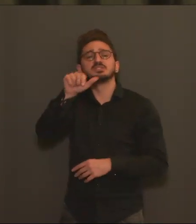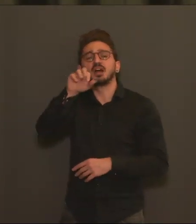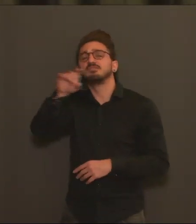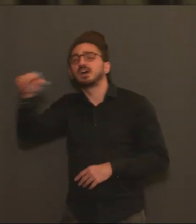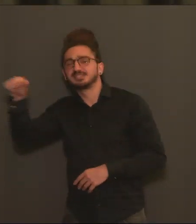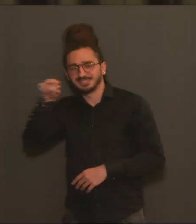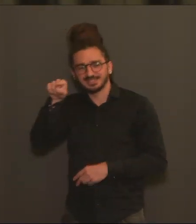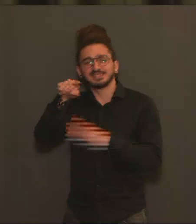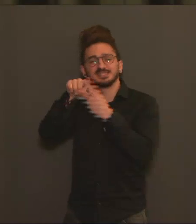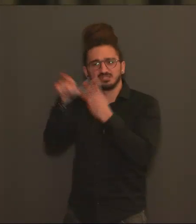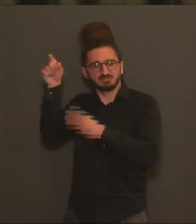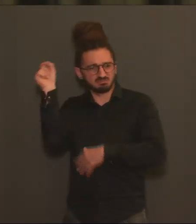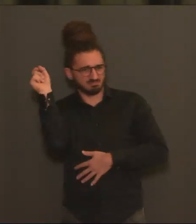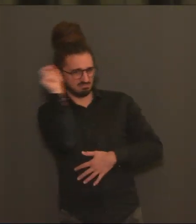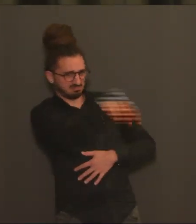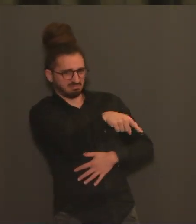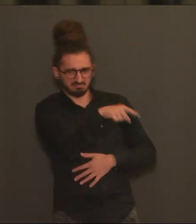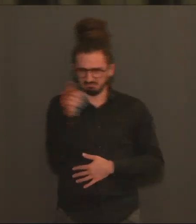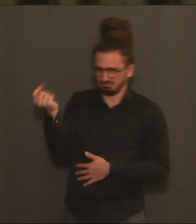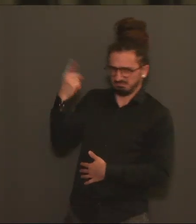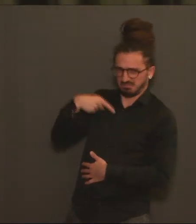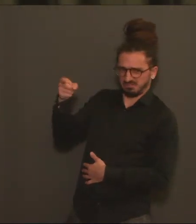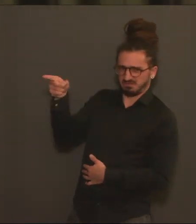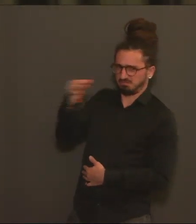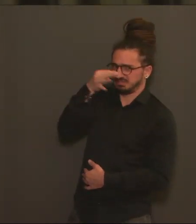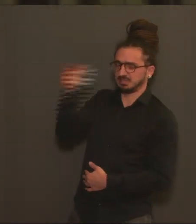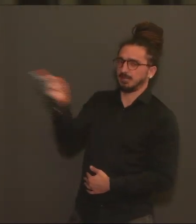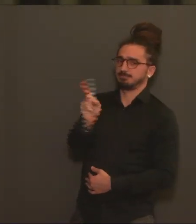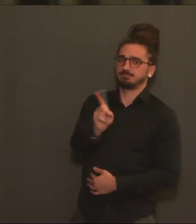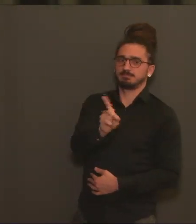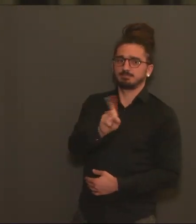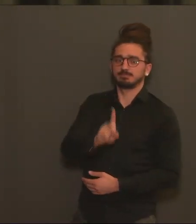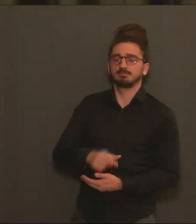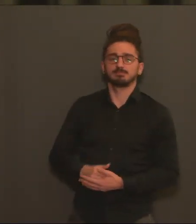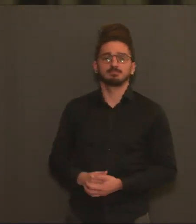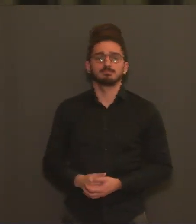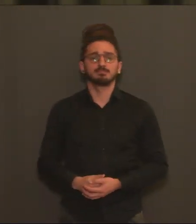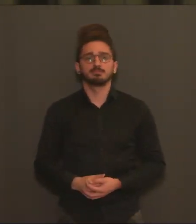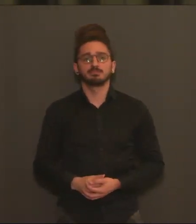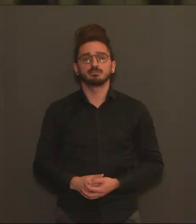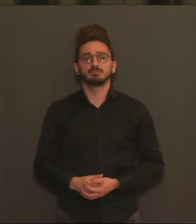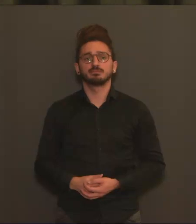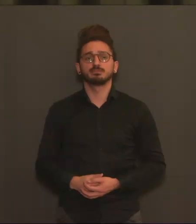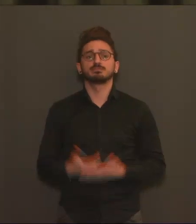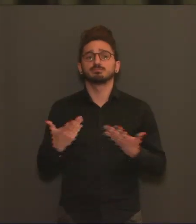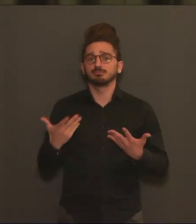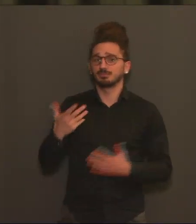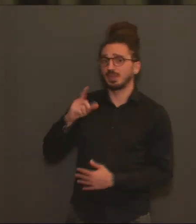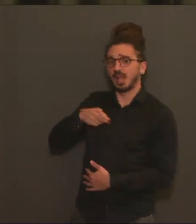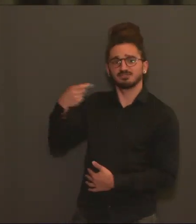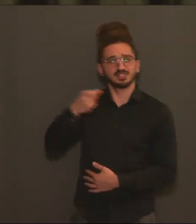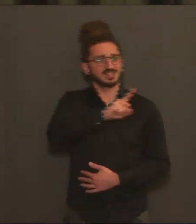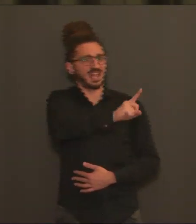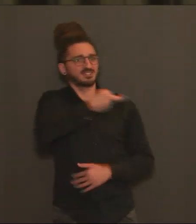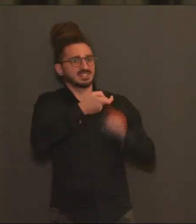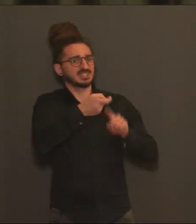Enfin, l'invitation sera toujours adressée à votre nom. Donc, une raison de ticket supplémentaire si cette invitation est une invitation générale à l'ensemble